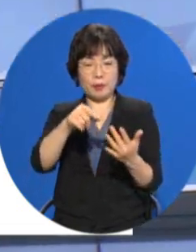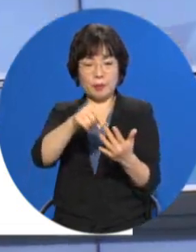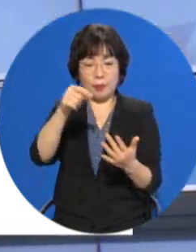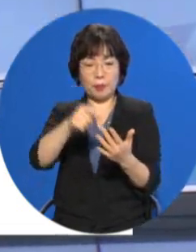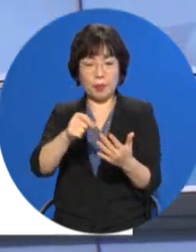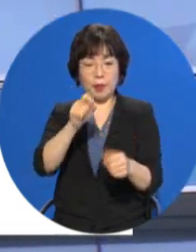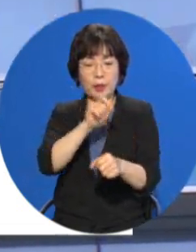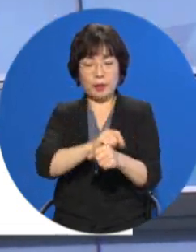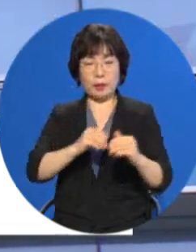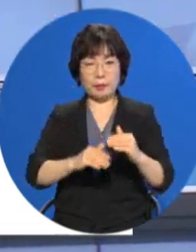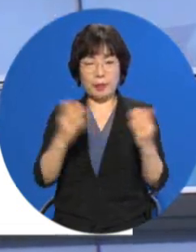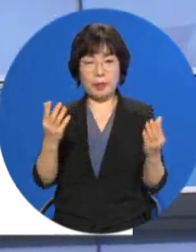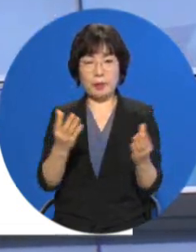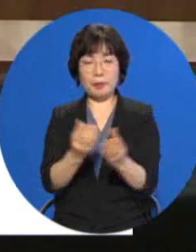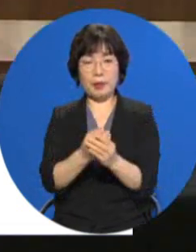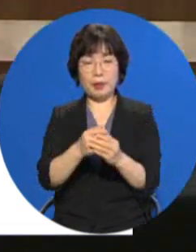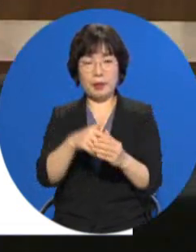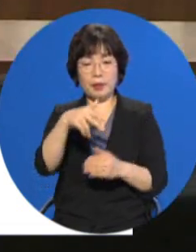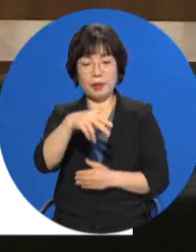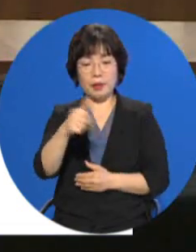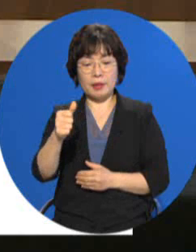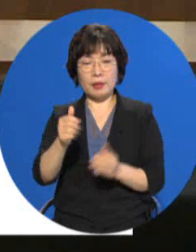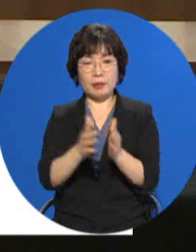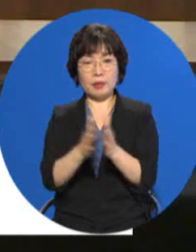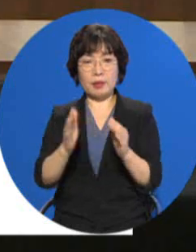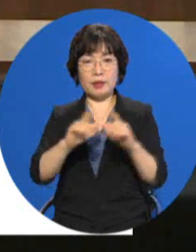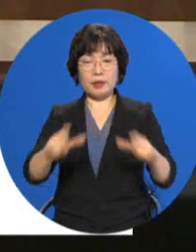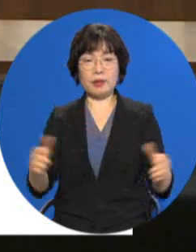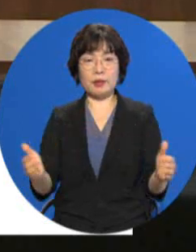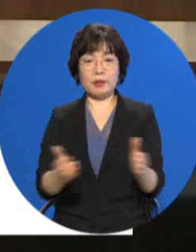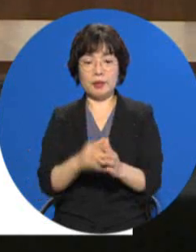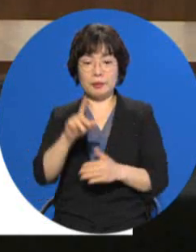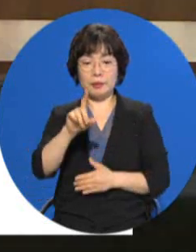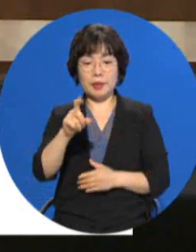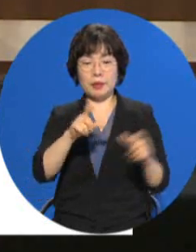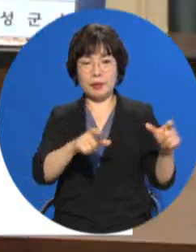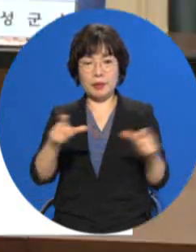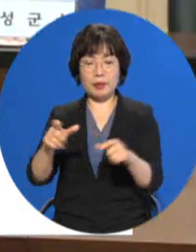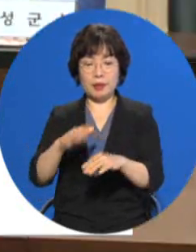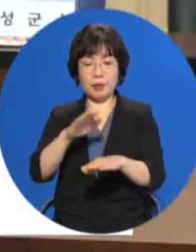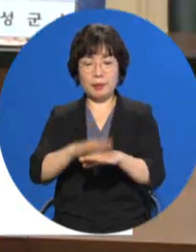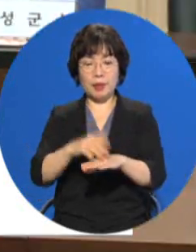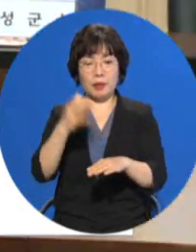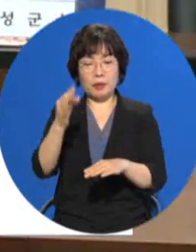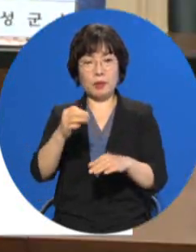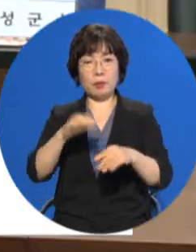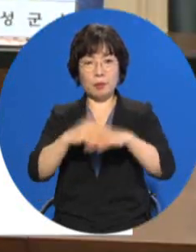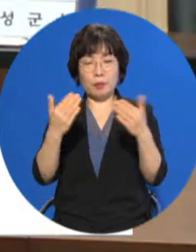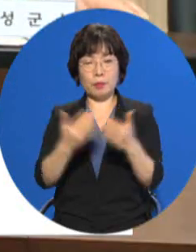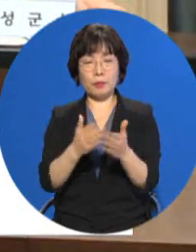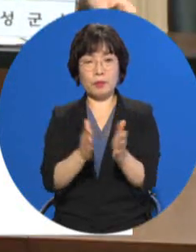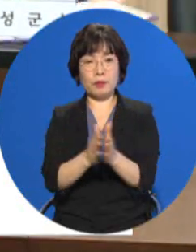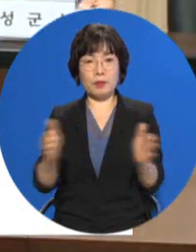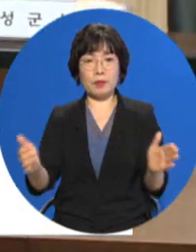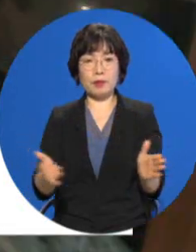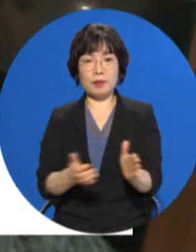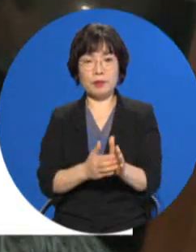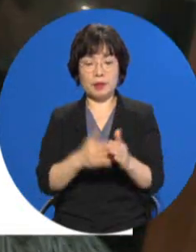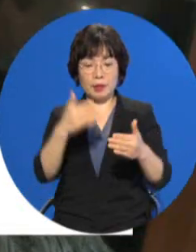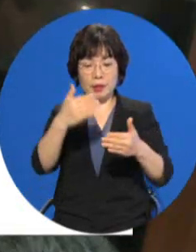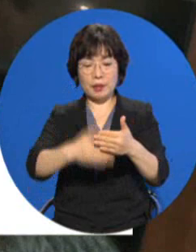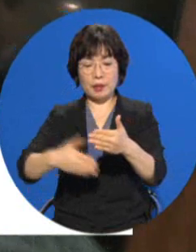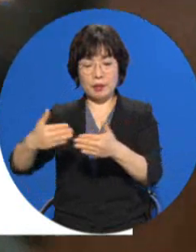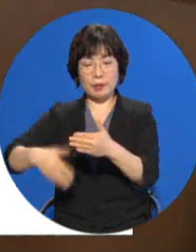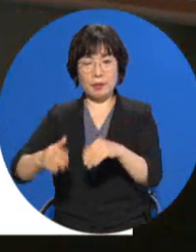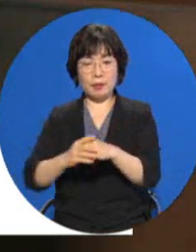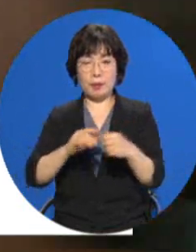등 행정 절차를 완료한 장흥군을 시작으로 현재까지 11개 시군이 농어민 공익수당 지급을 시작했으며 나머지